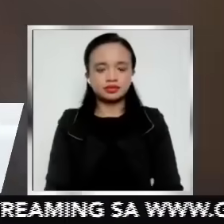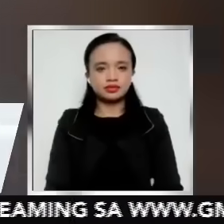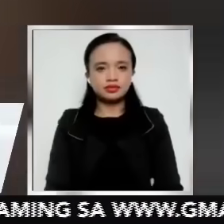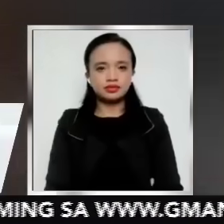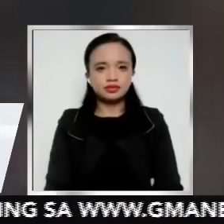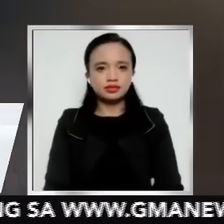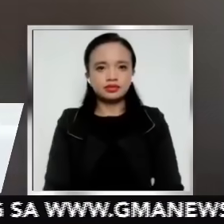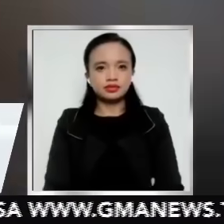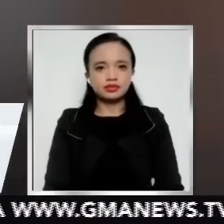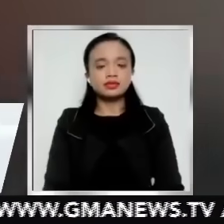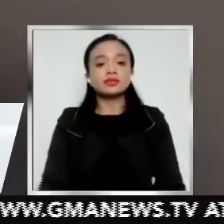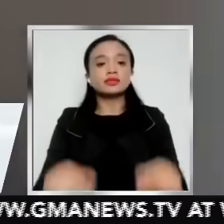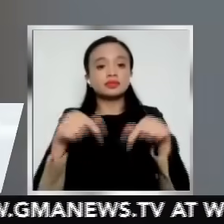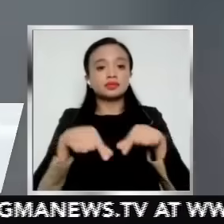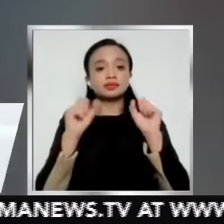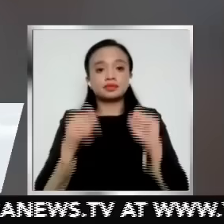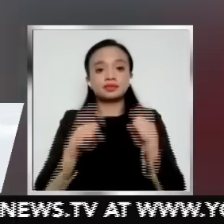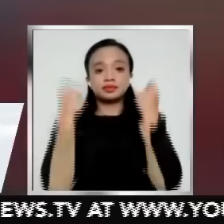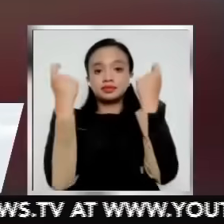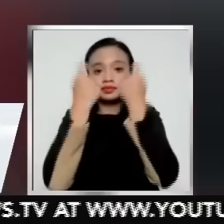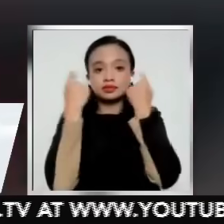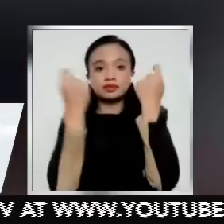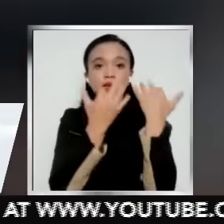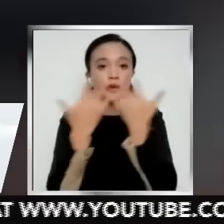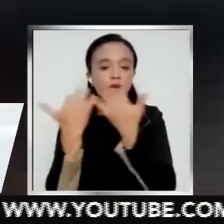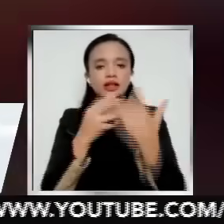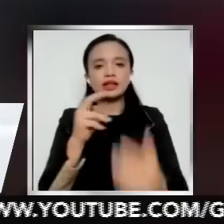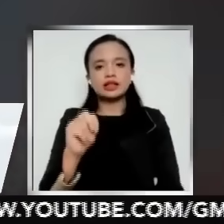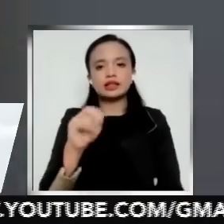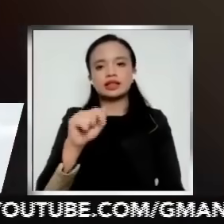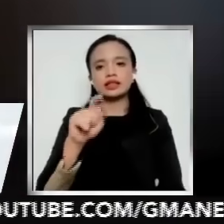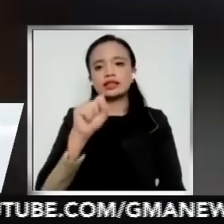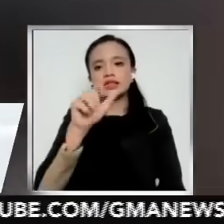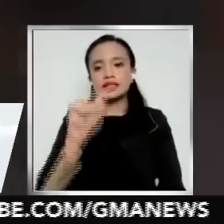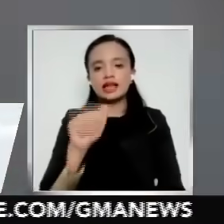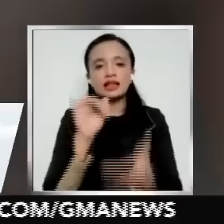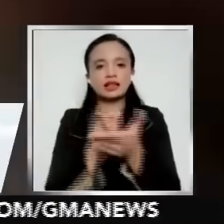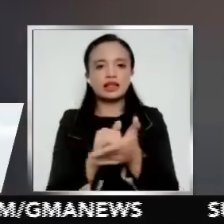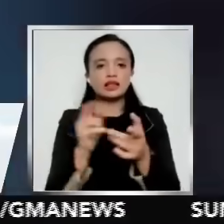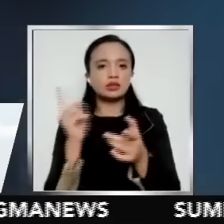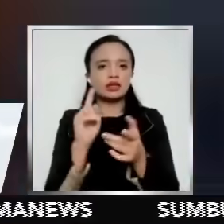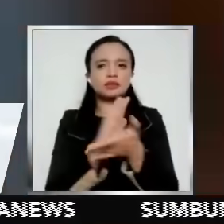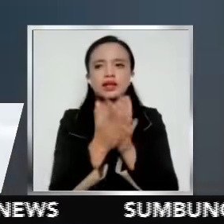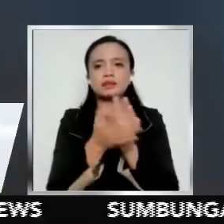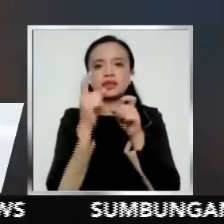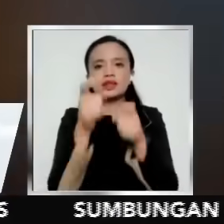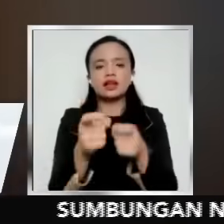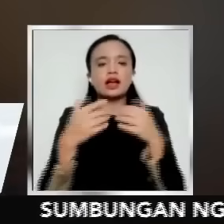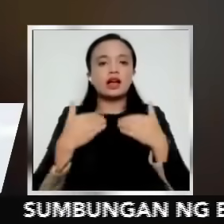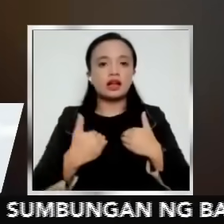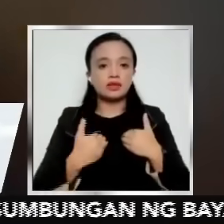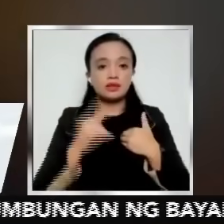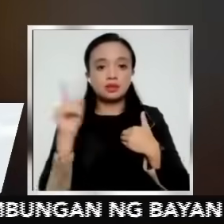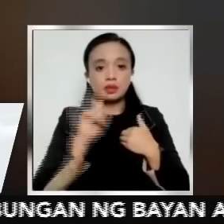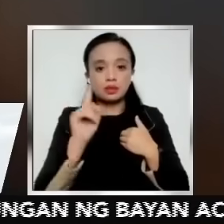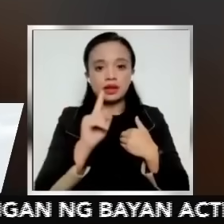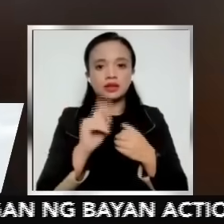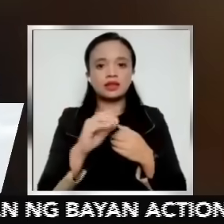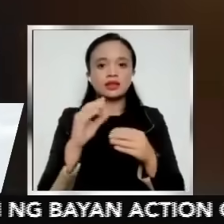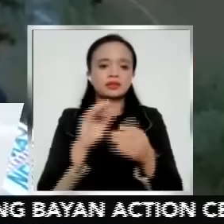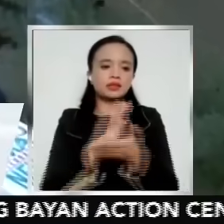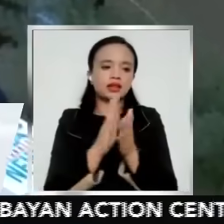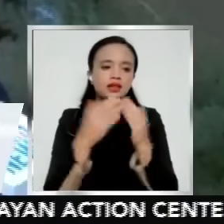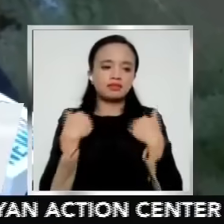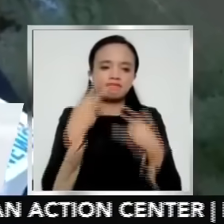Dito na rin nagdiwang ng kaarawan si Nitsa na regalo raw na maituturing ang pagkakaroon ng caregiver na gaya ni